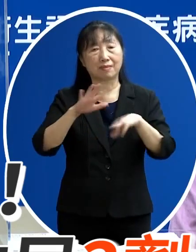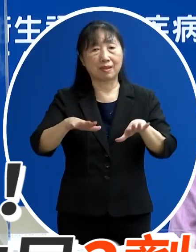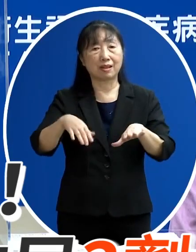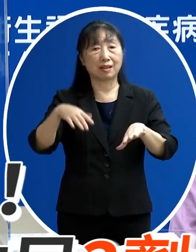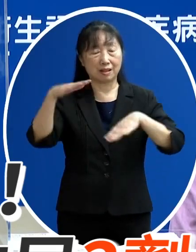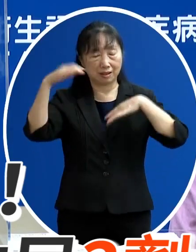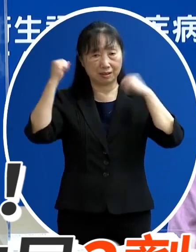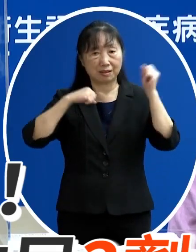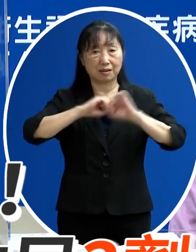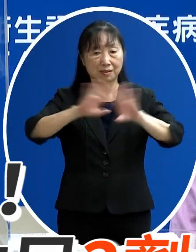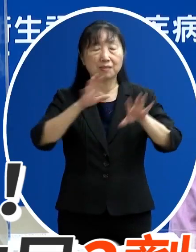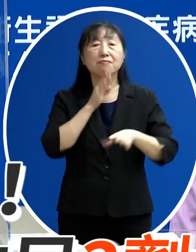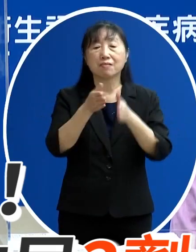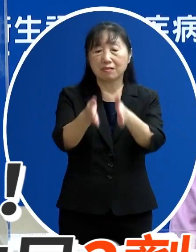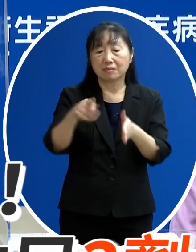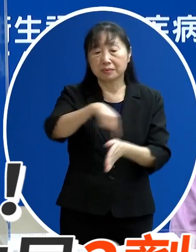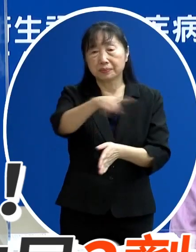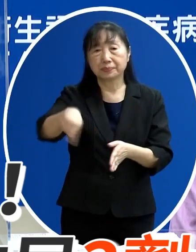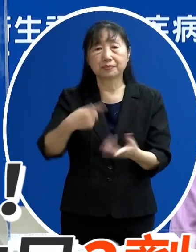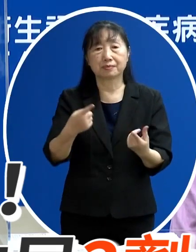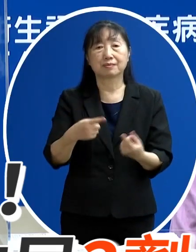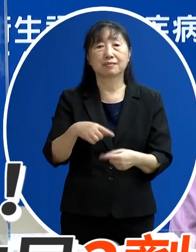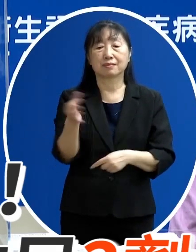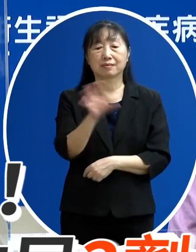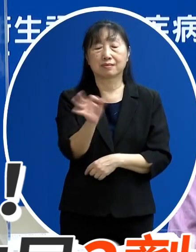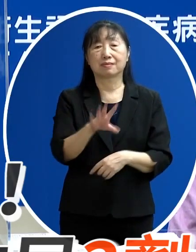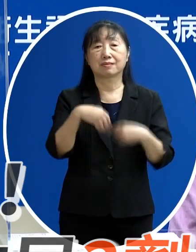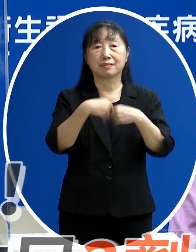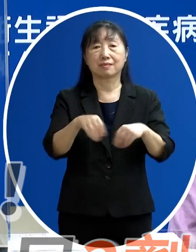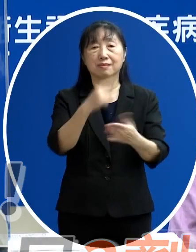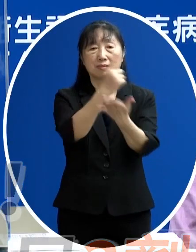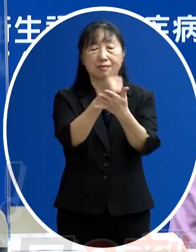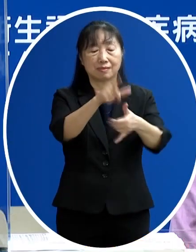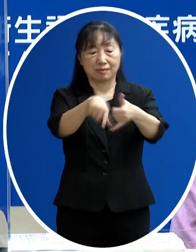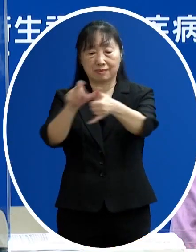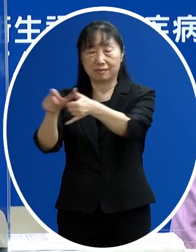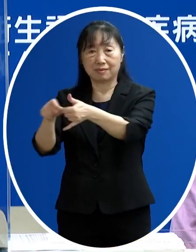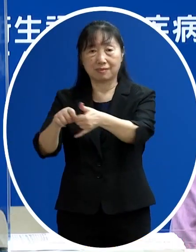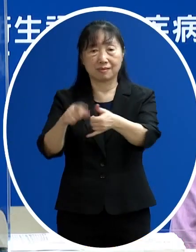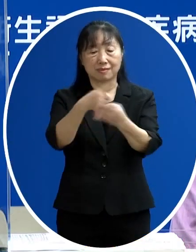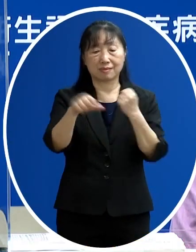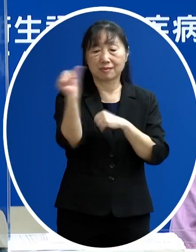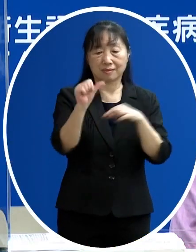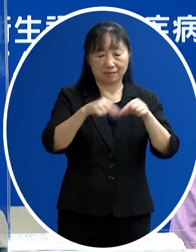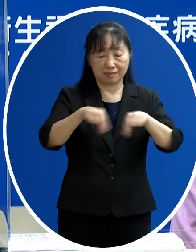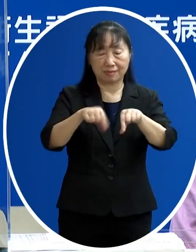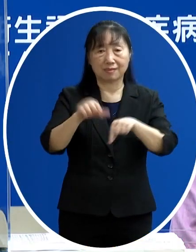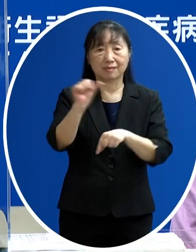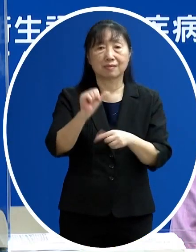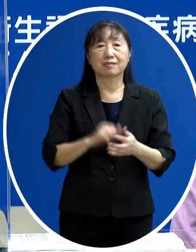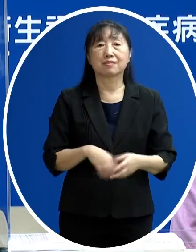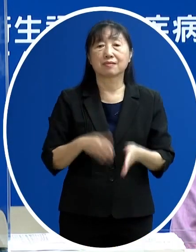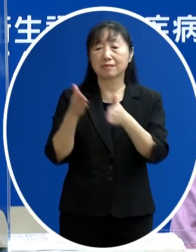低收跟中低收入户，我们会免费发送每人5剂的快筛4剂。那对于长